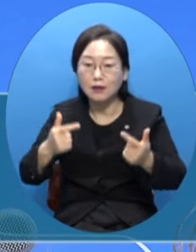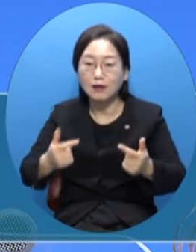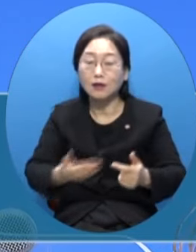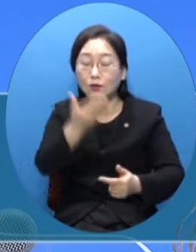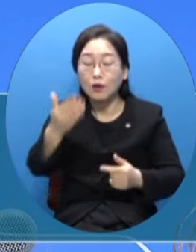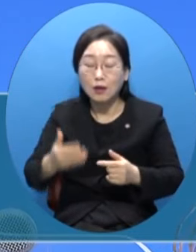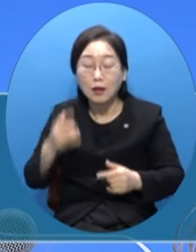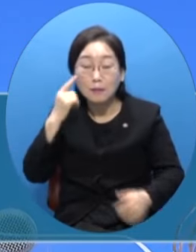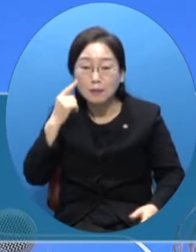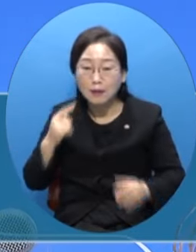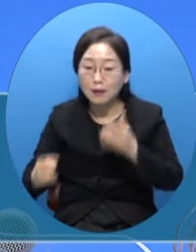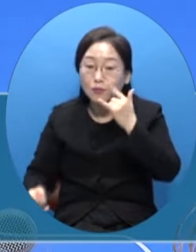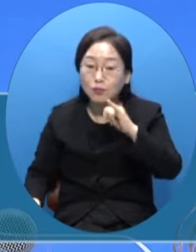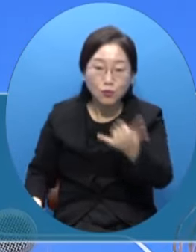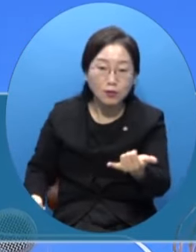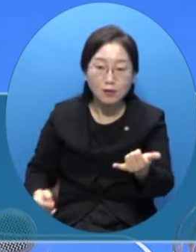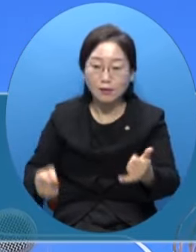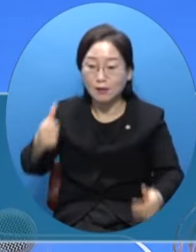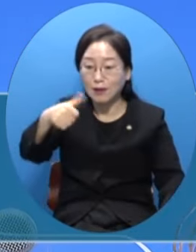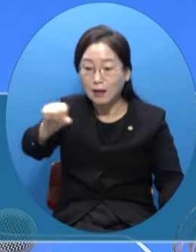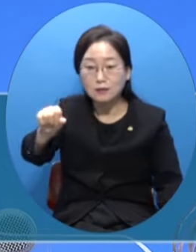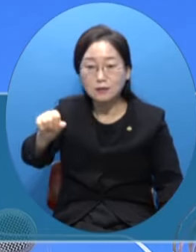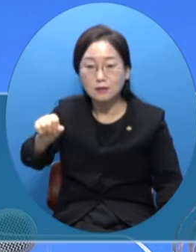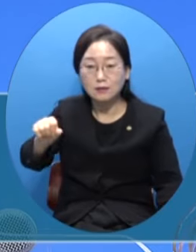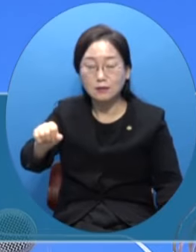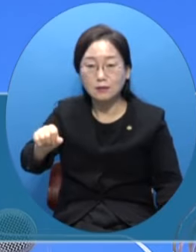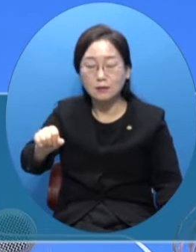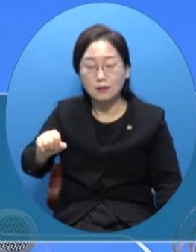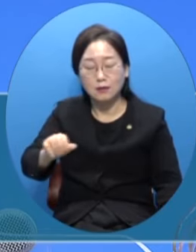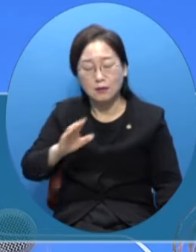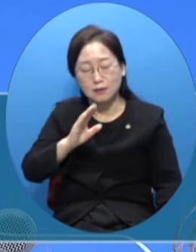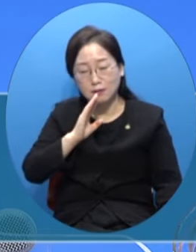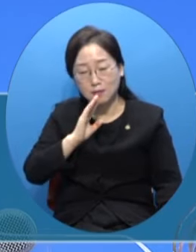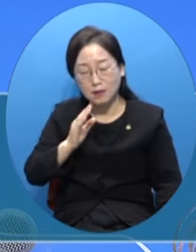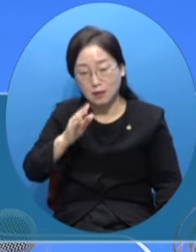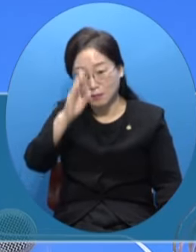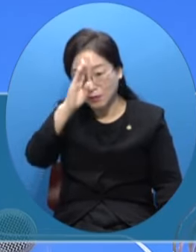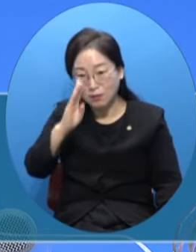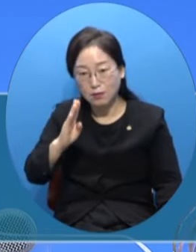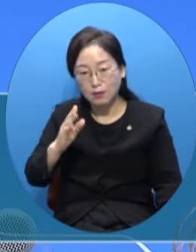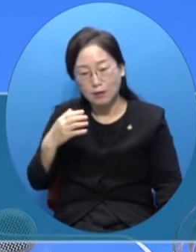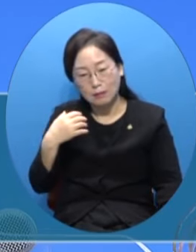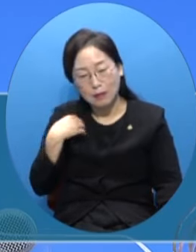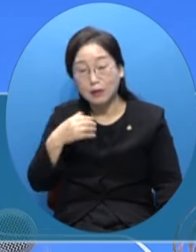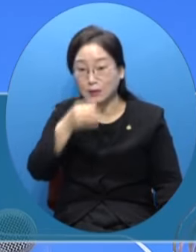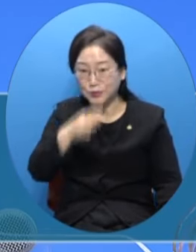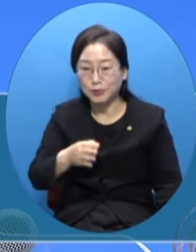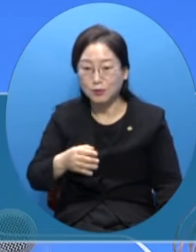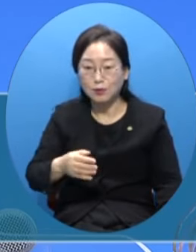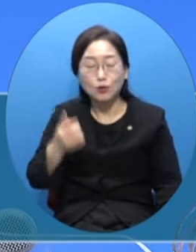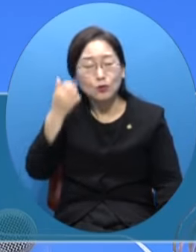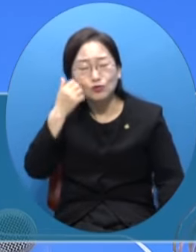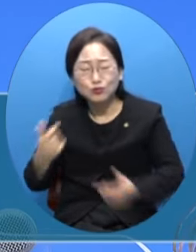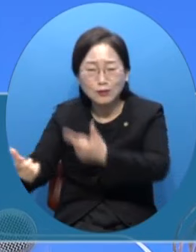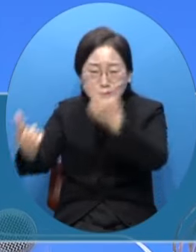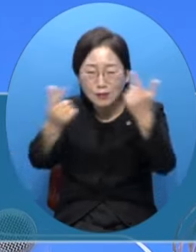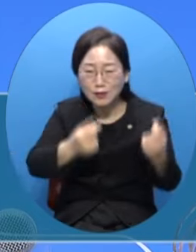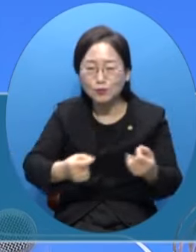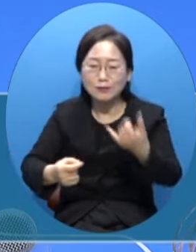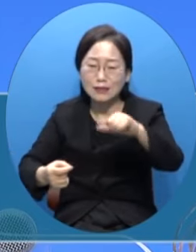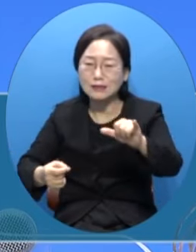또 자식이 부모님 마음을 아프게 하면 그걸 감당할 수가 없죠. 어느 집이나 자식 때문에 고통당하는